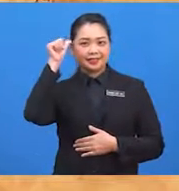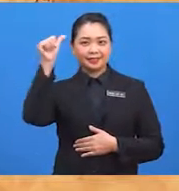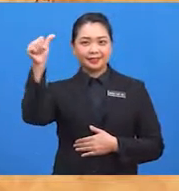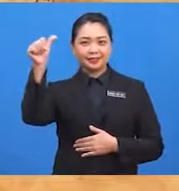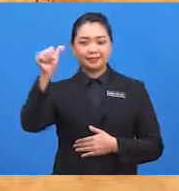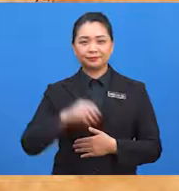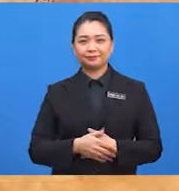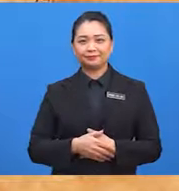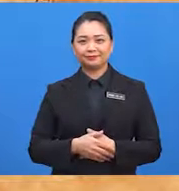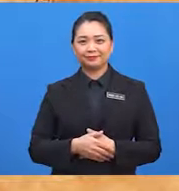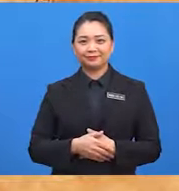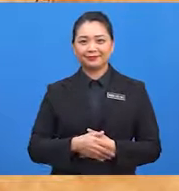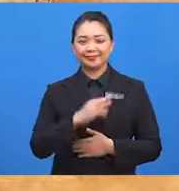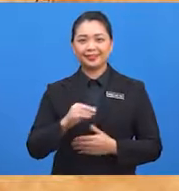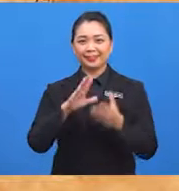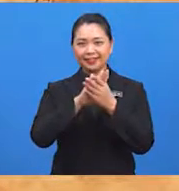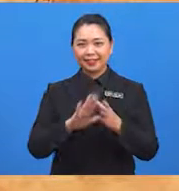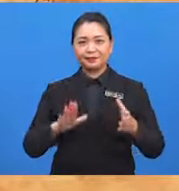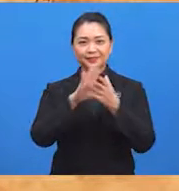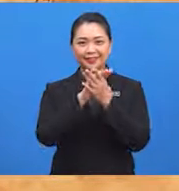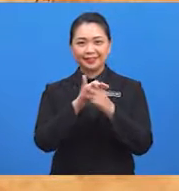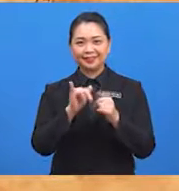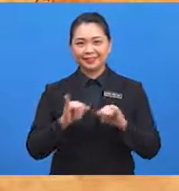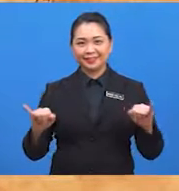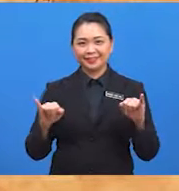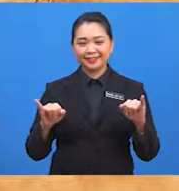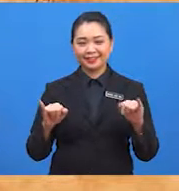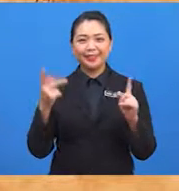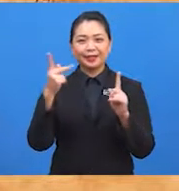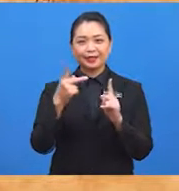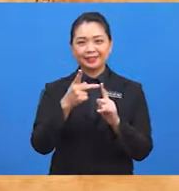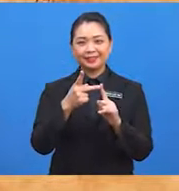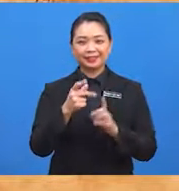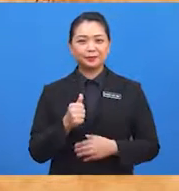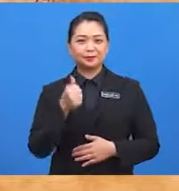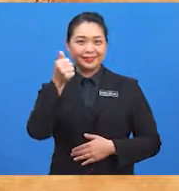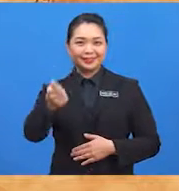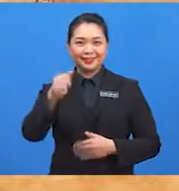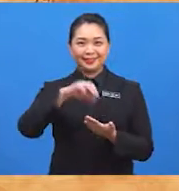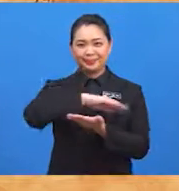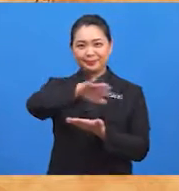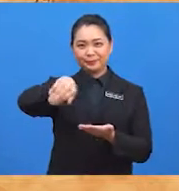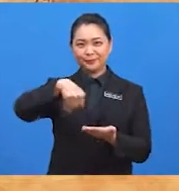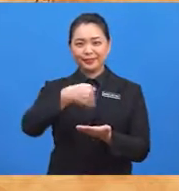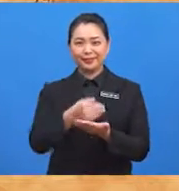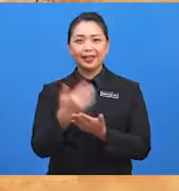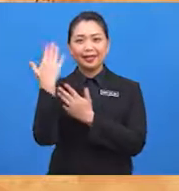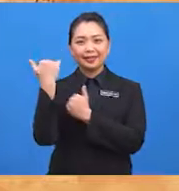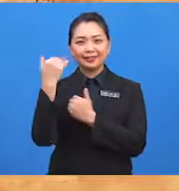Assalamualaikum, salam sejahtera kepada anda semua,